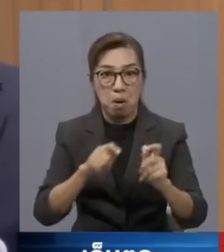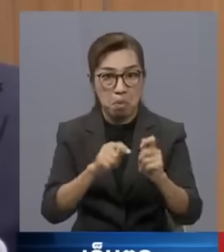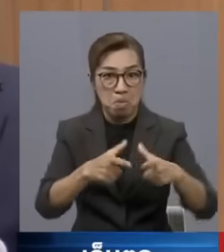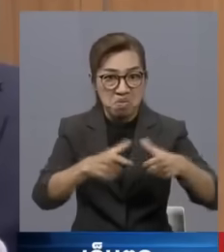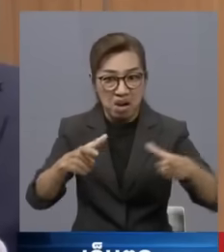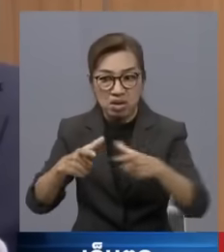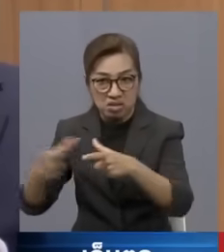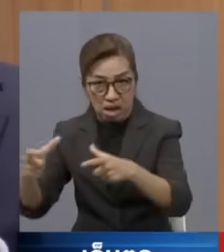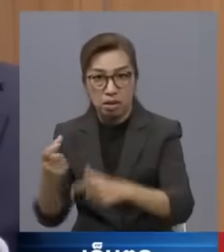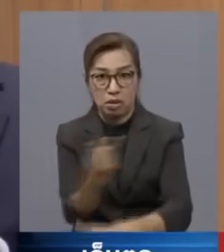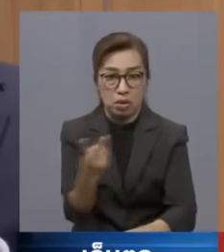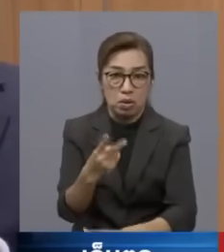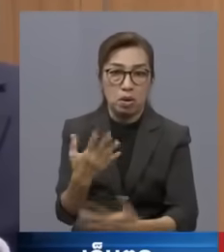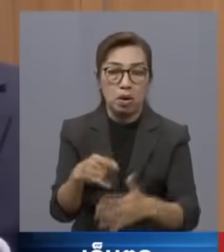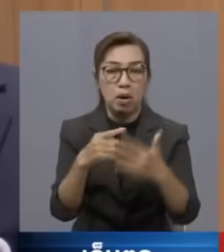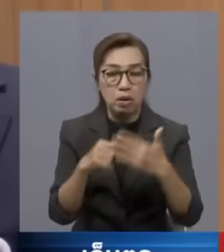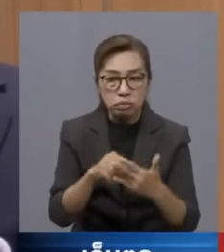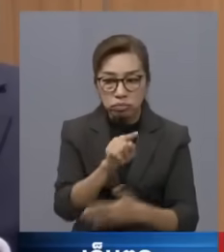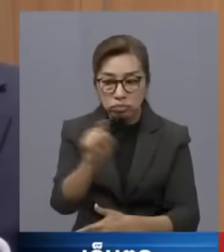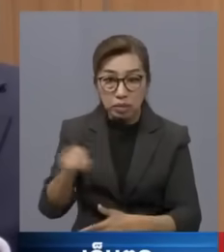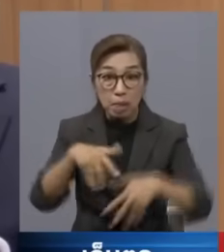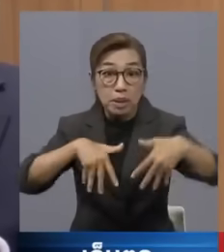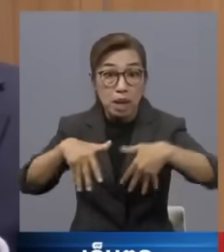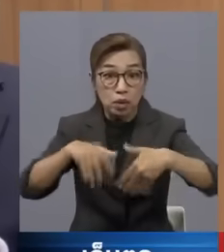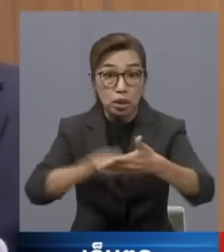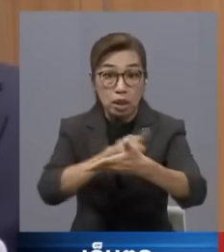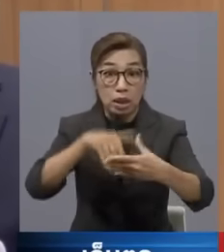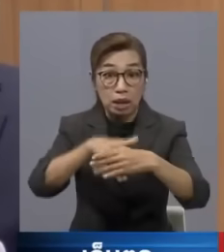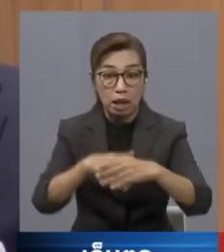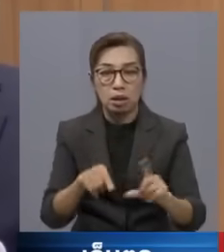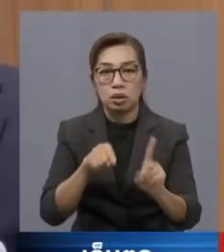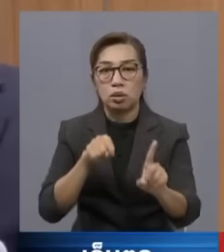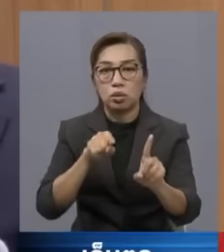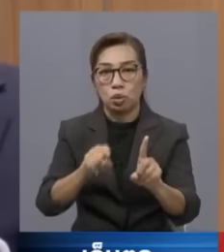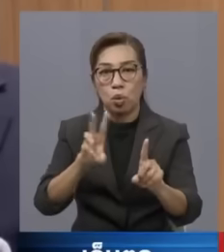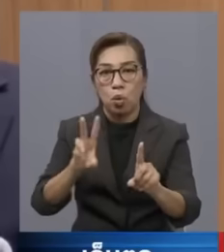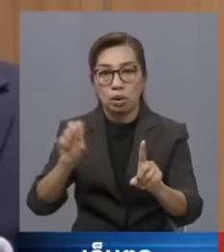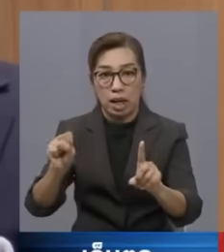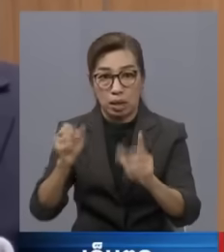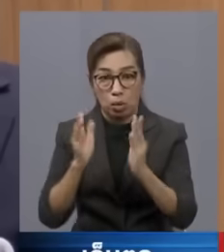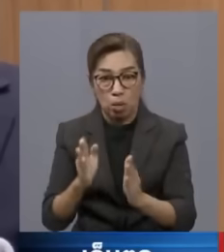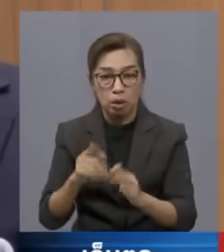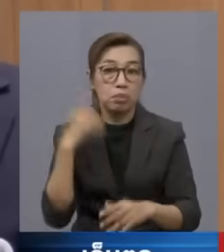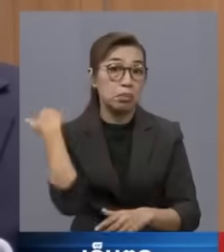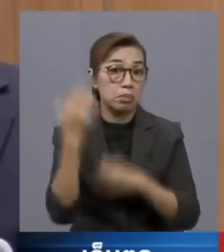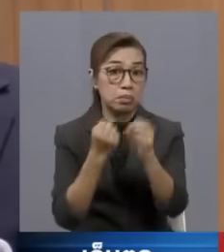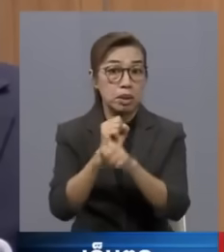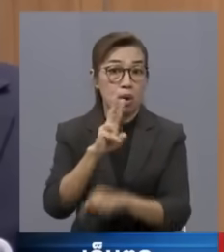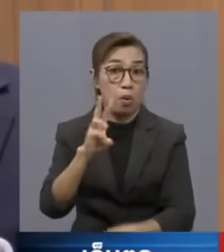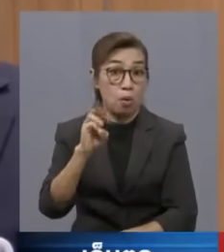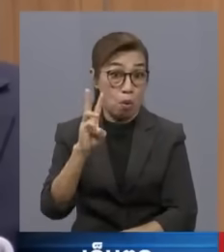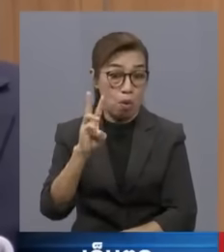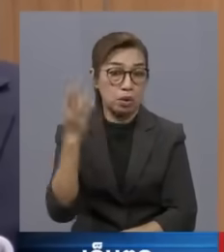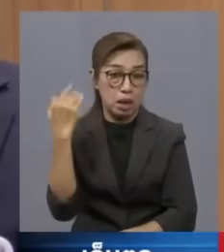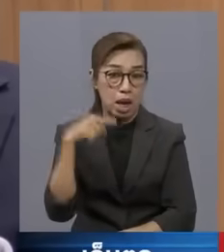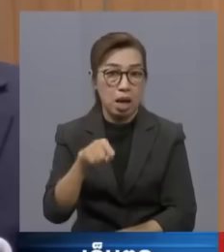วังจันทร์นะฮะมีผู้มีสิทธิ์เลือกตั้ง1.6แสนคนมาเลือกปี 66ล่าสุด